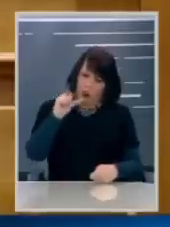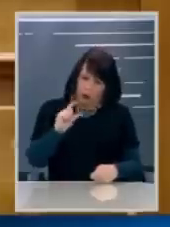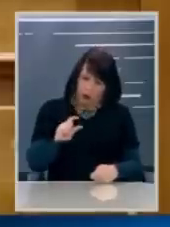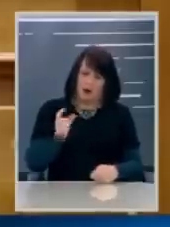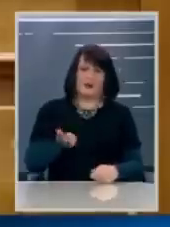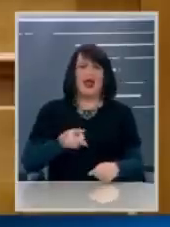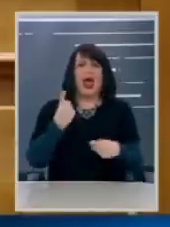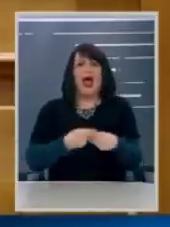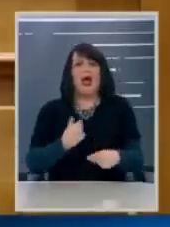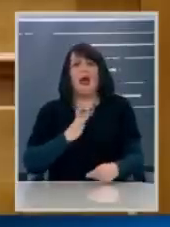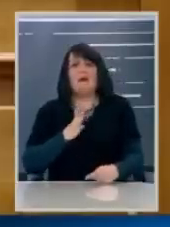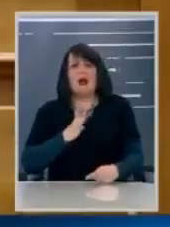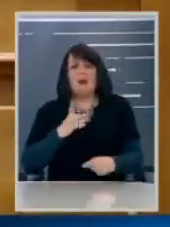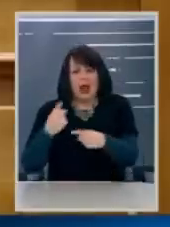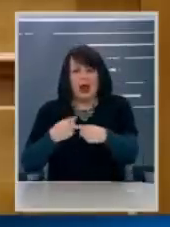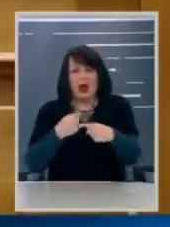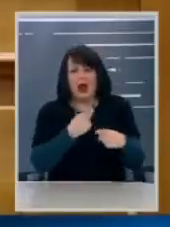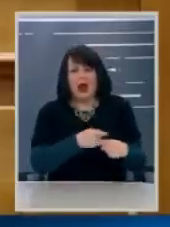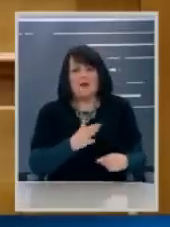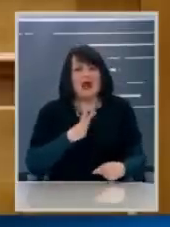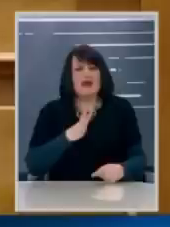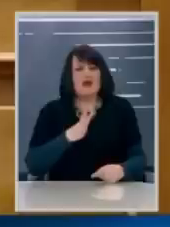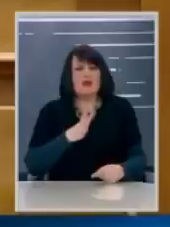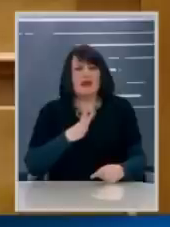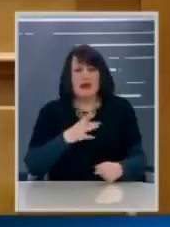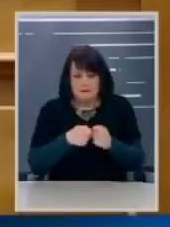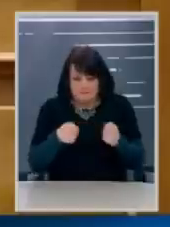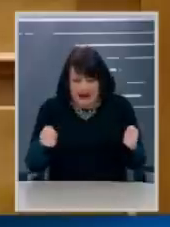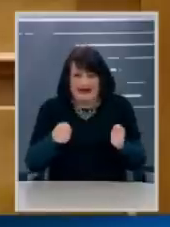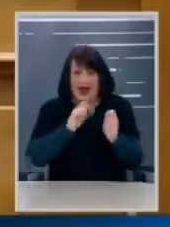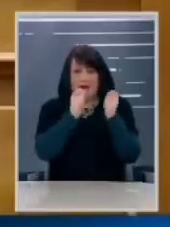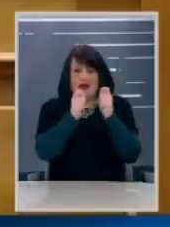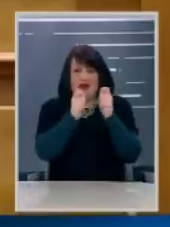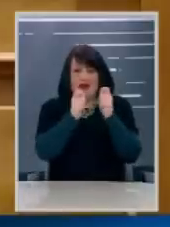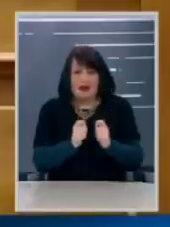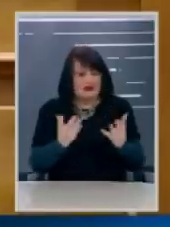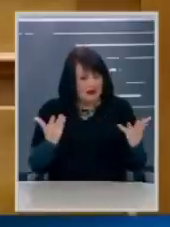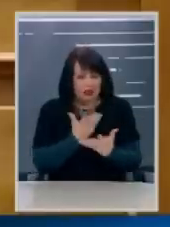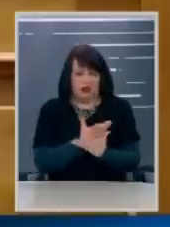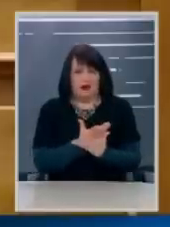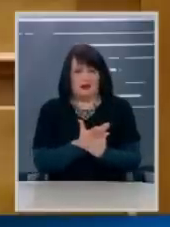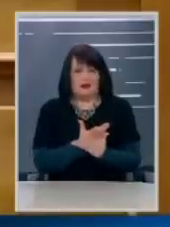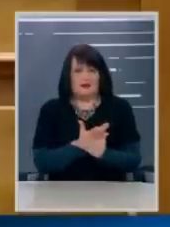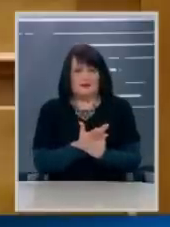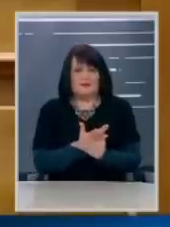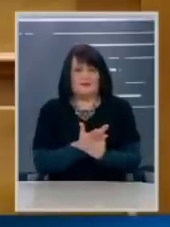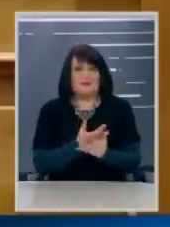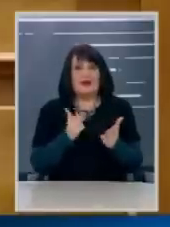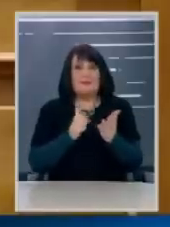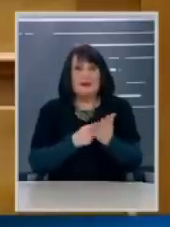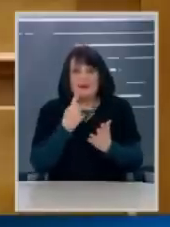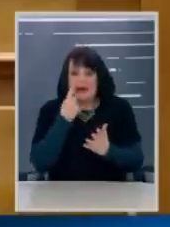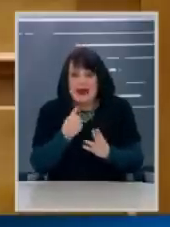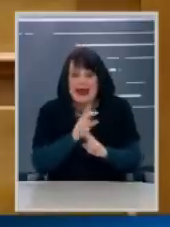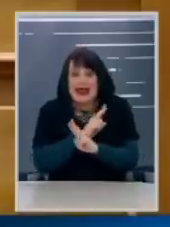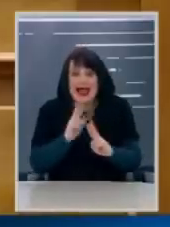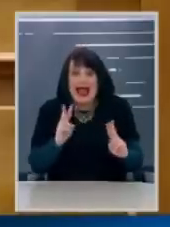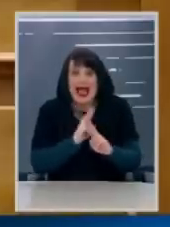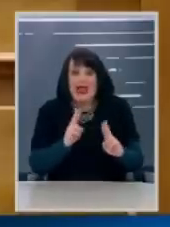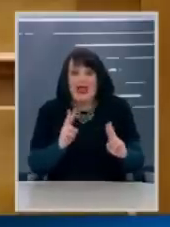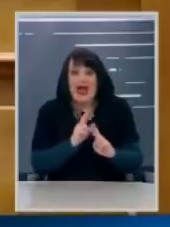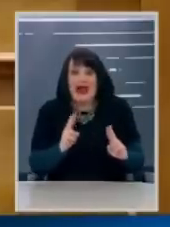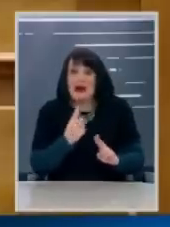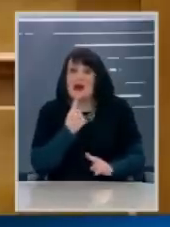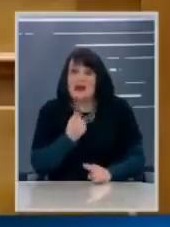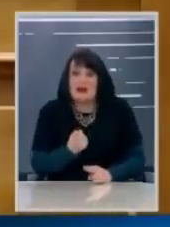έχουν μπερδέψει το τι είναι μέτρο και τι είναι μεταρρύθμιση. Γιατί δεν το ξεκαθαρίζετε και όσοι βγαίνετε στις